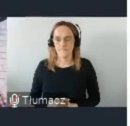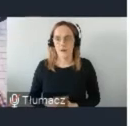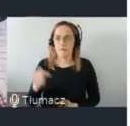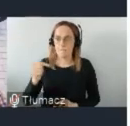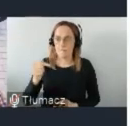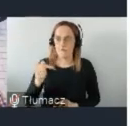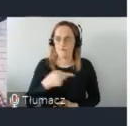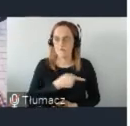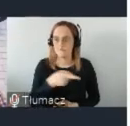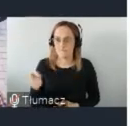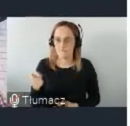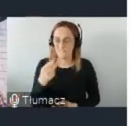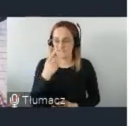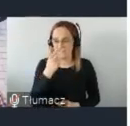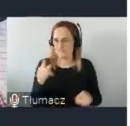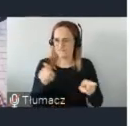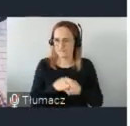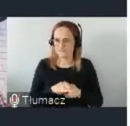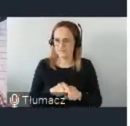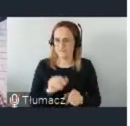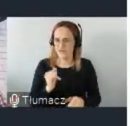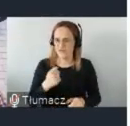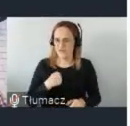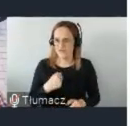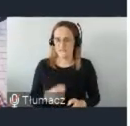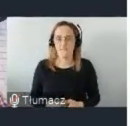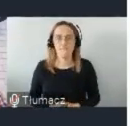Powinniście zaraz widzieć to, co ja.